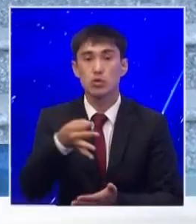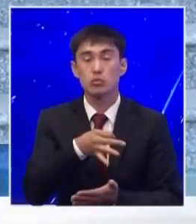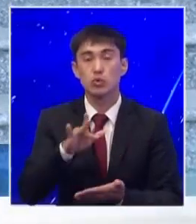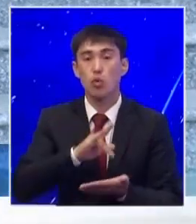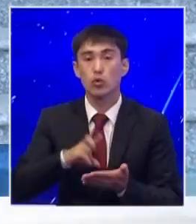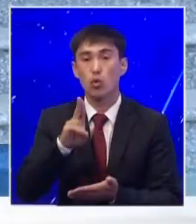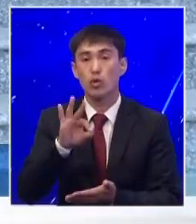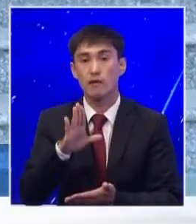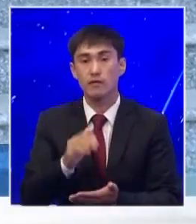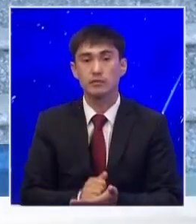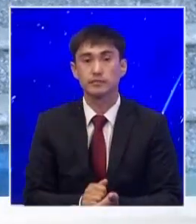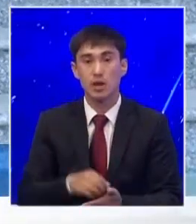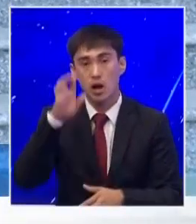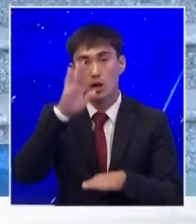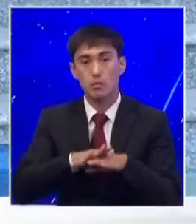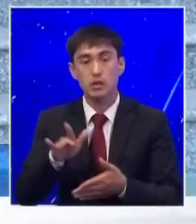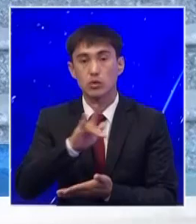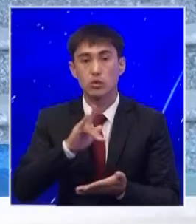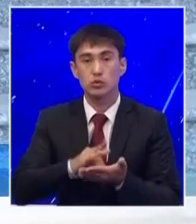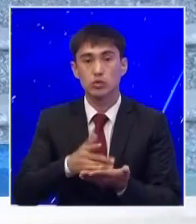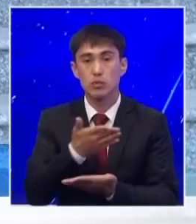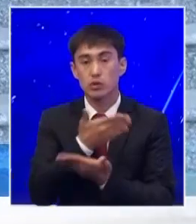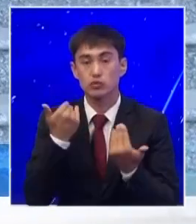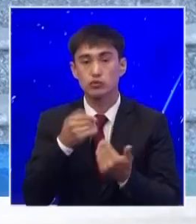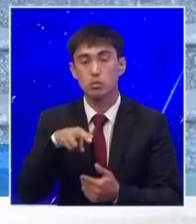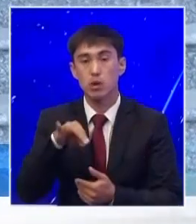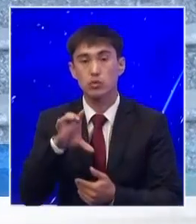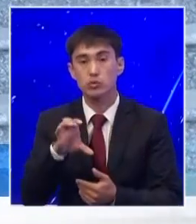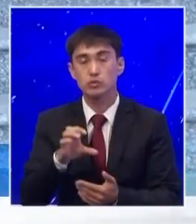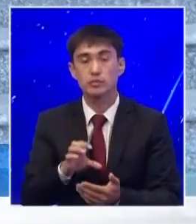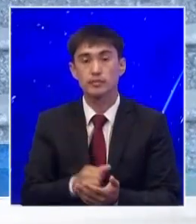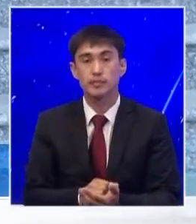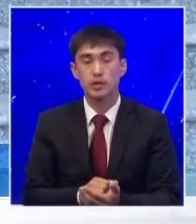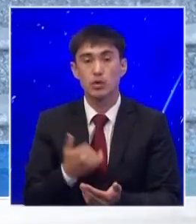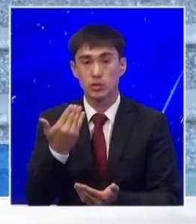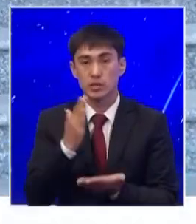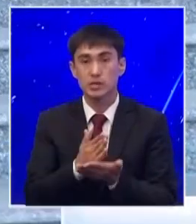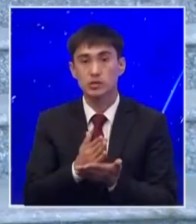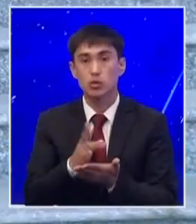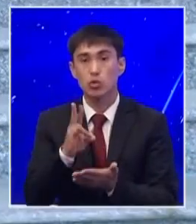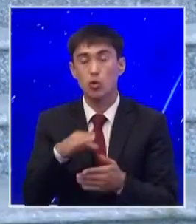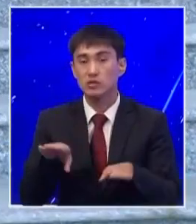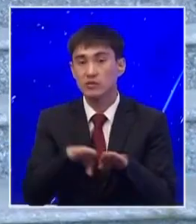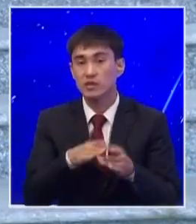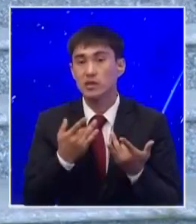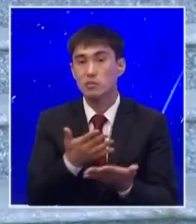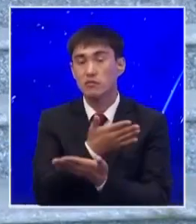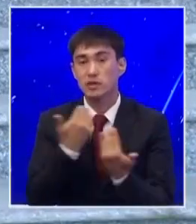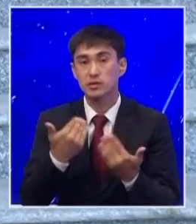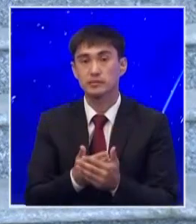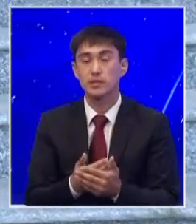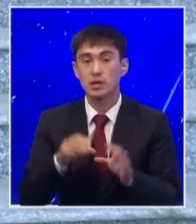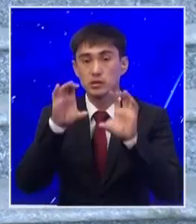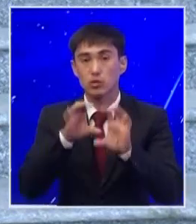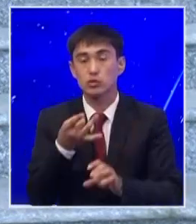городе Хунаев, в Акимате городском отсутствует у нас пандус. Он есть, но у нас абсолютно не соответствует требованиям